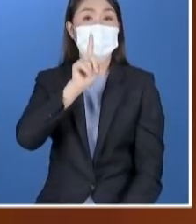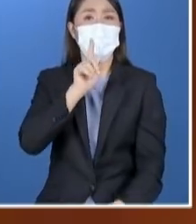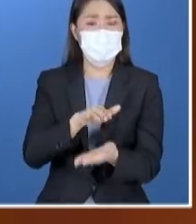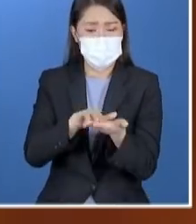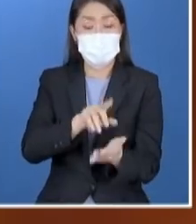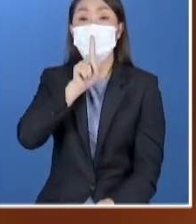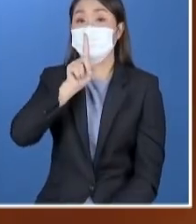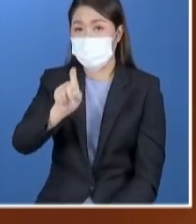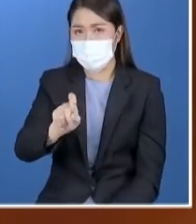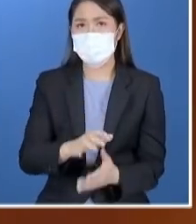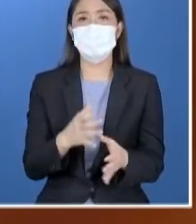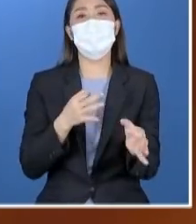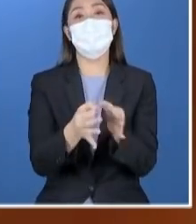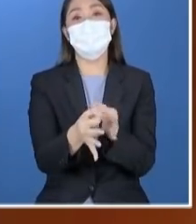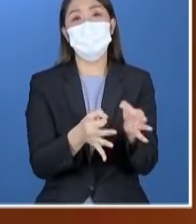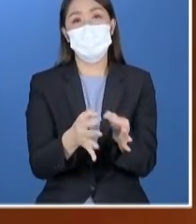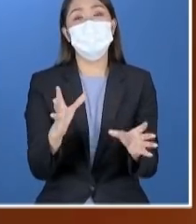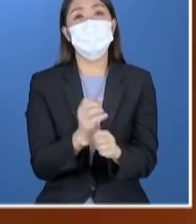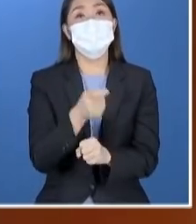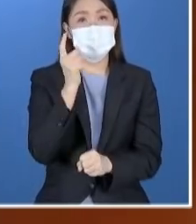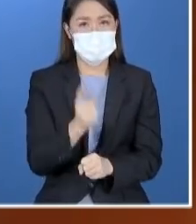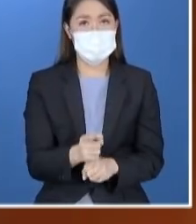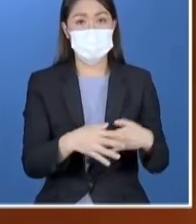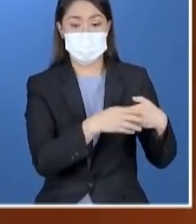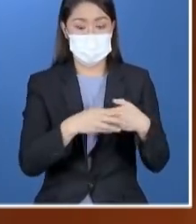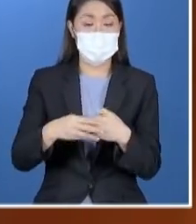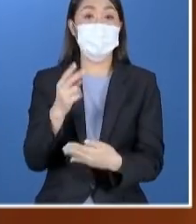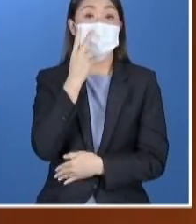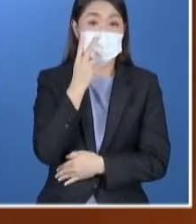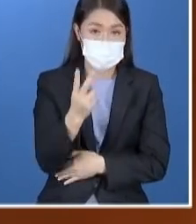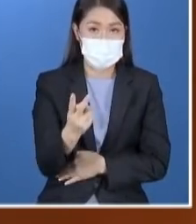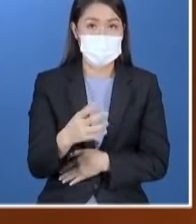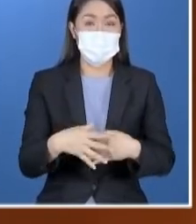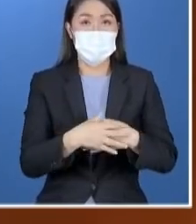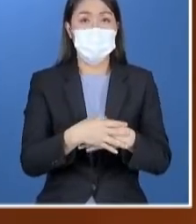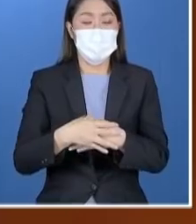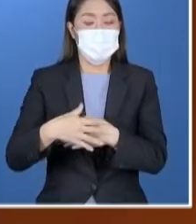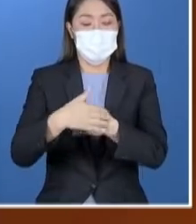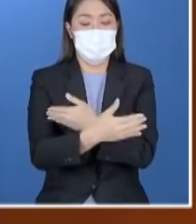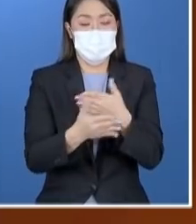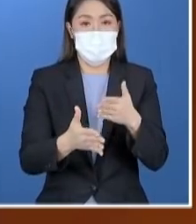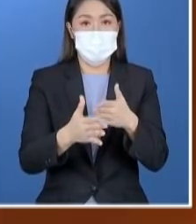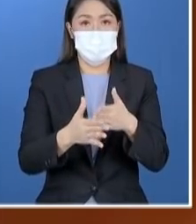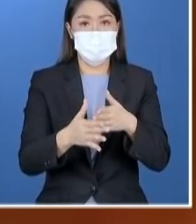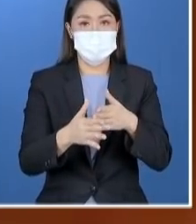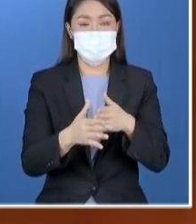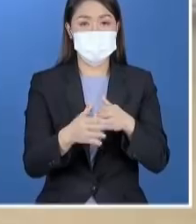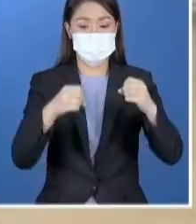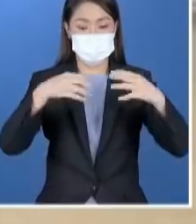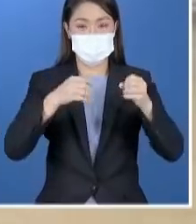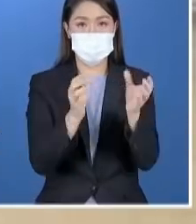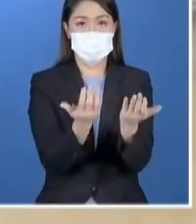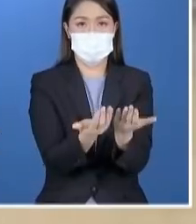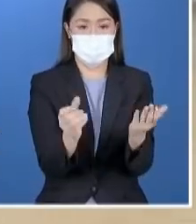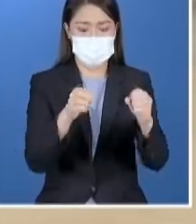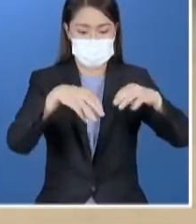ข้อมูลเขาก็อยากจะชี้แจงข้อเท็จจริงเหมือนกันเขาพาเราเข้าไปดูบริเวณห้องควบคุมแผงไฟพระราม8เลยนะคะ